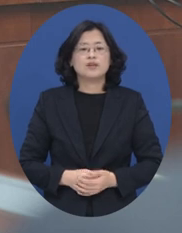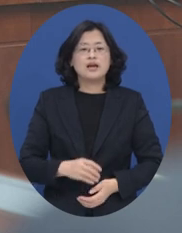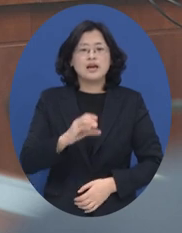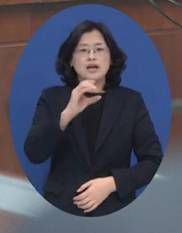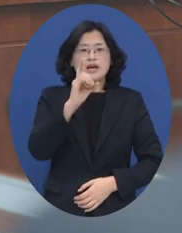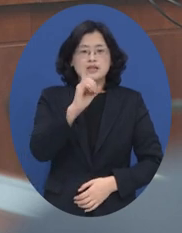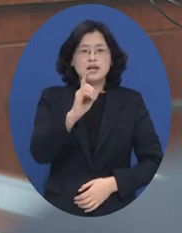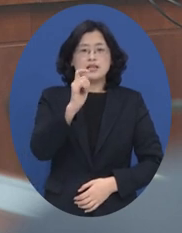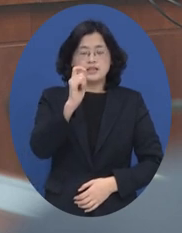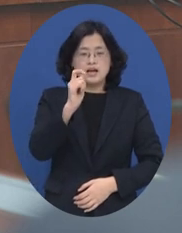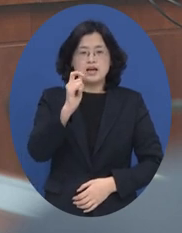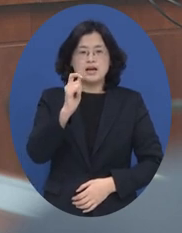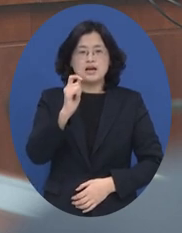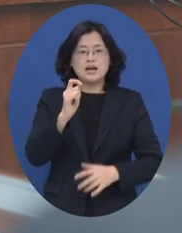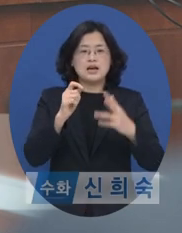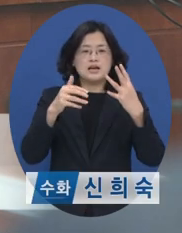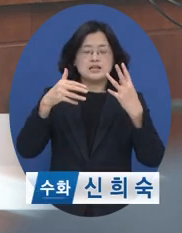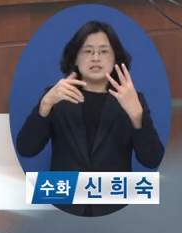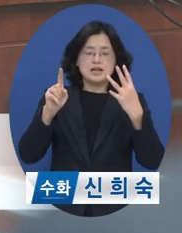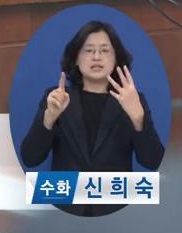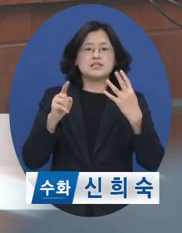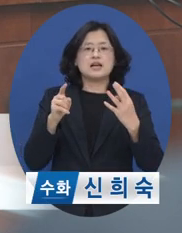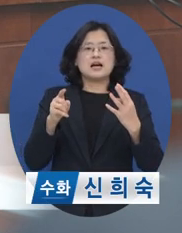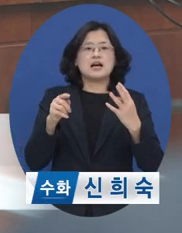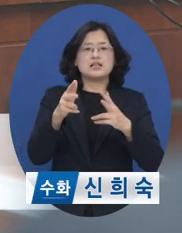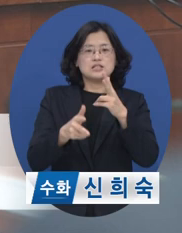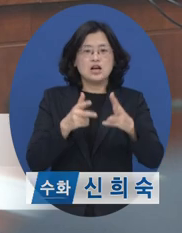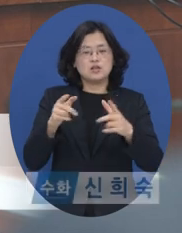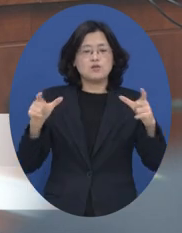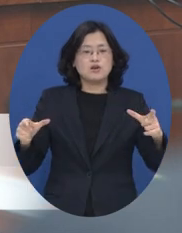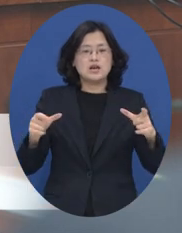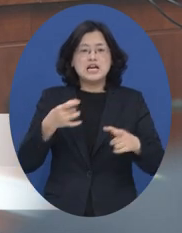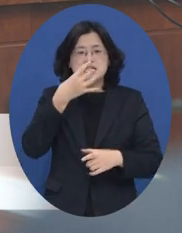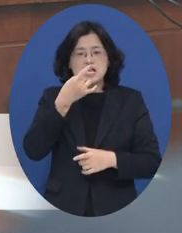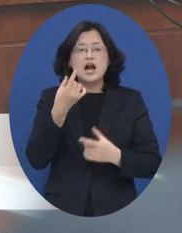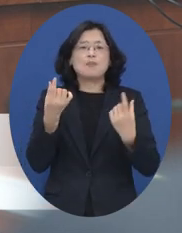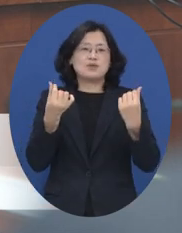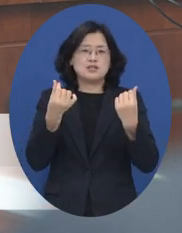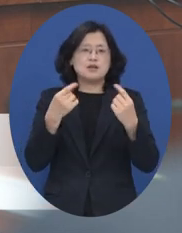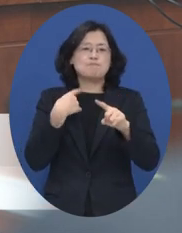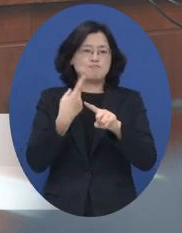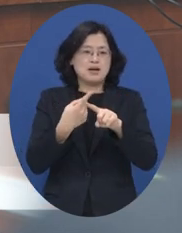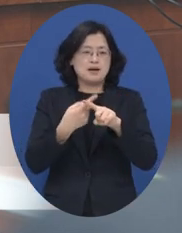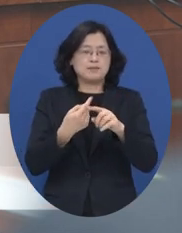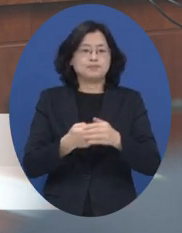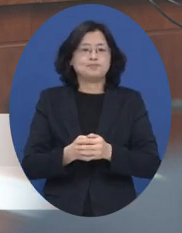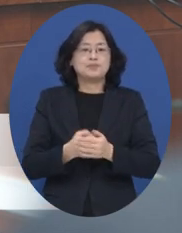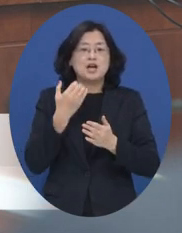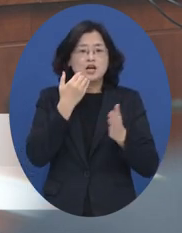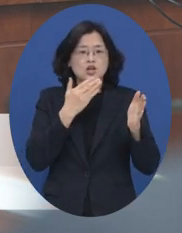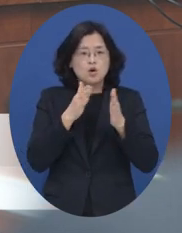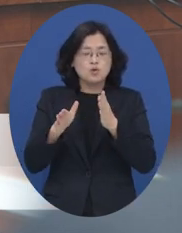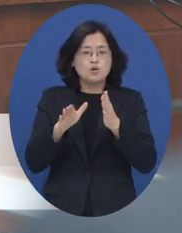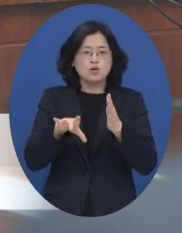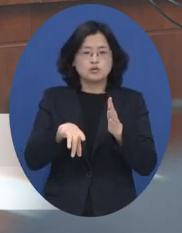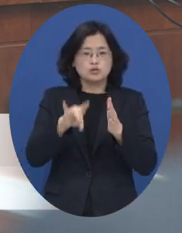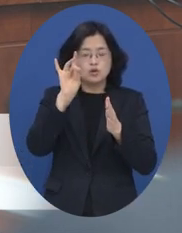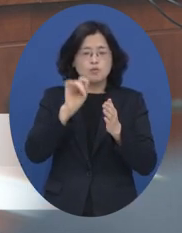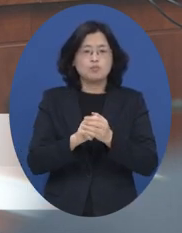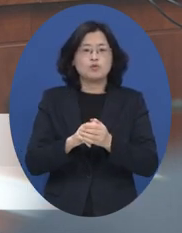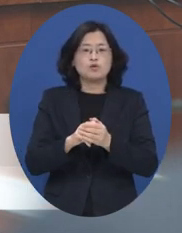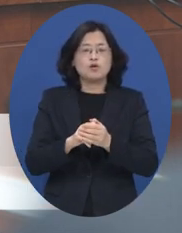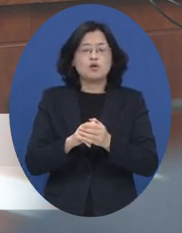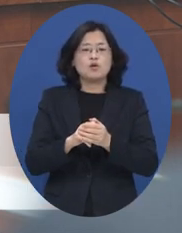데이터는 4차 산업 혁명 시대에 쌀과 같다고 여겨지는데요. 경기도가 세계 최초로 데이터 거래 수익을